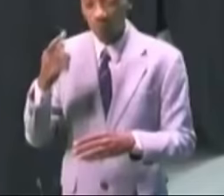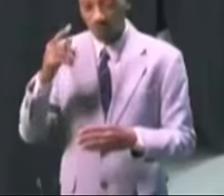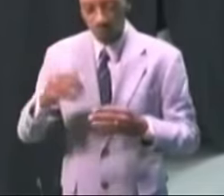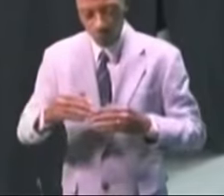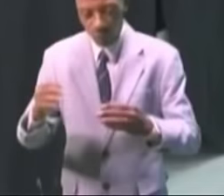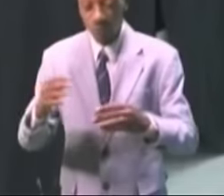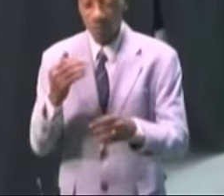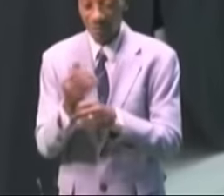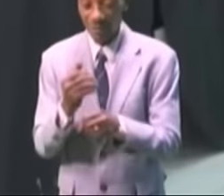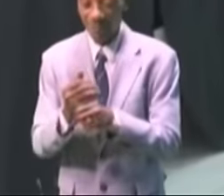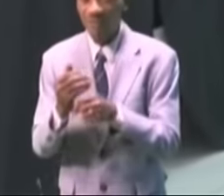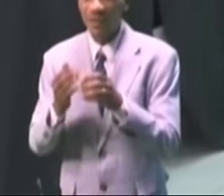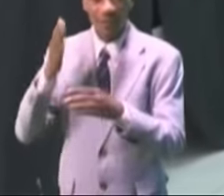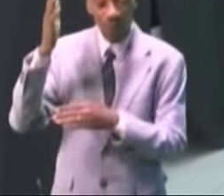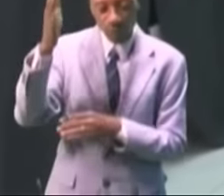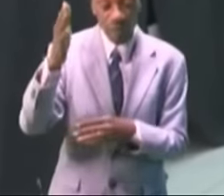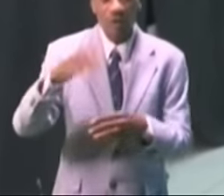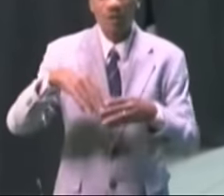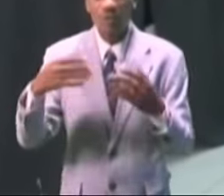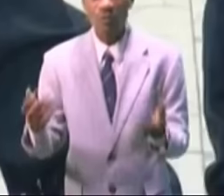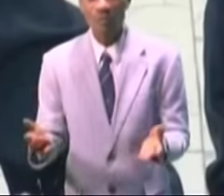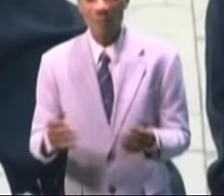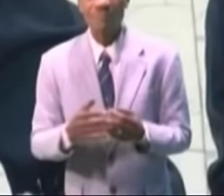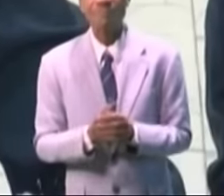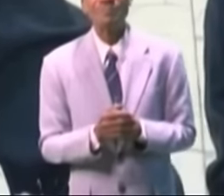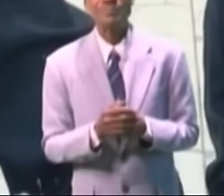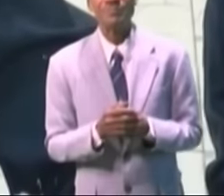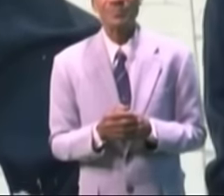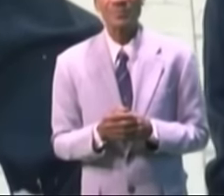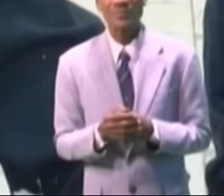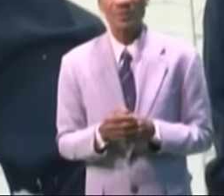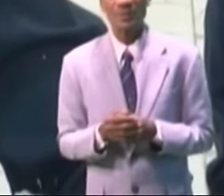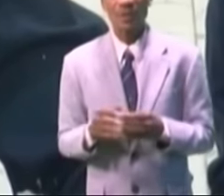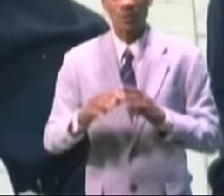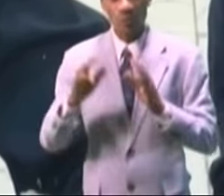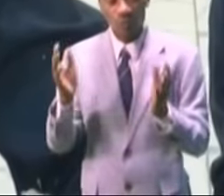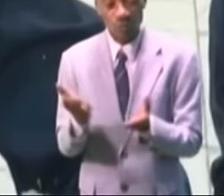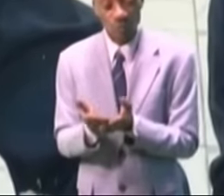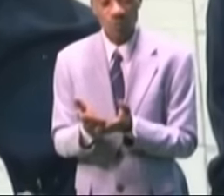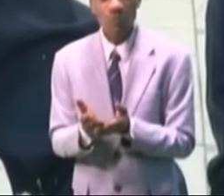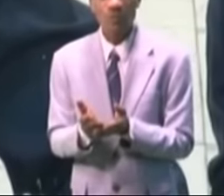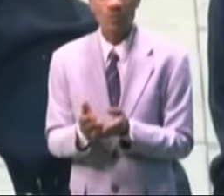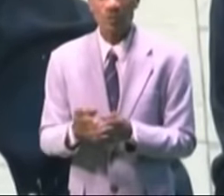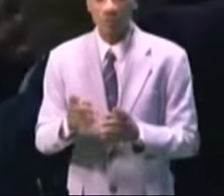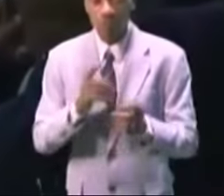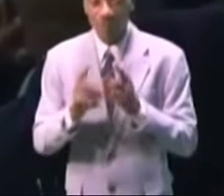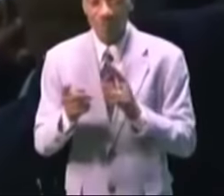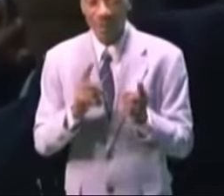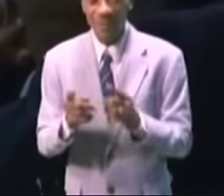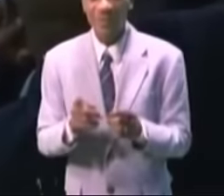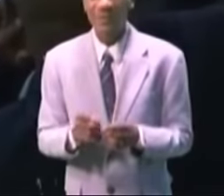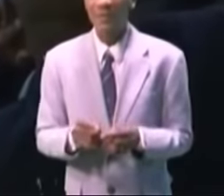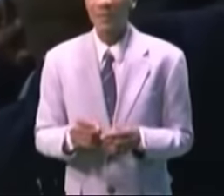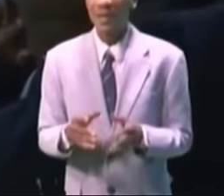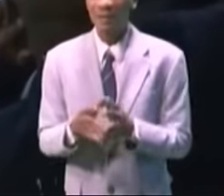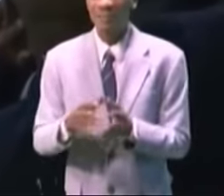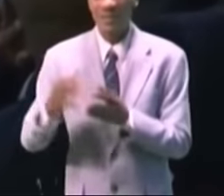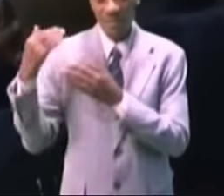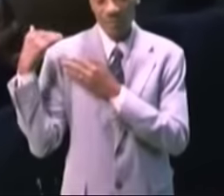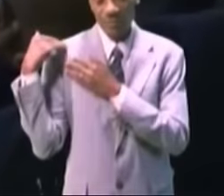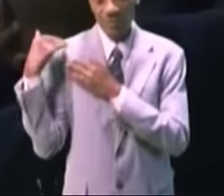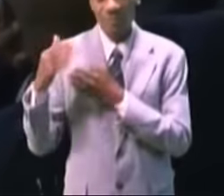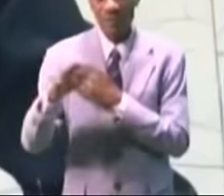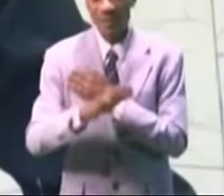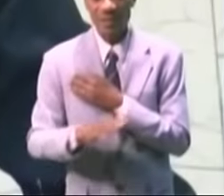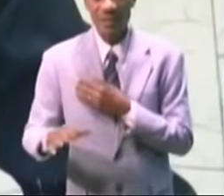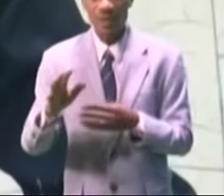projet. L'agence d'exécution de ce programme APA à travers son PCM et les responsables du programme des Nations Unies pour